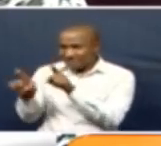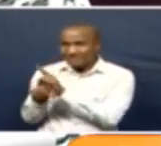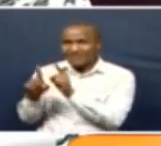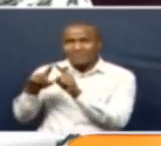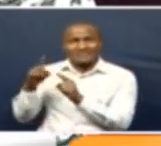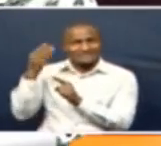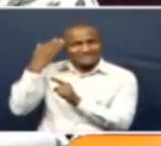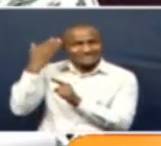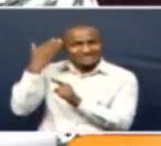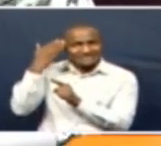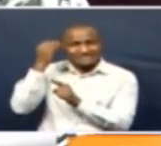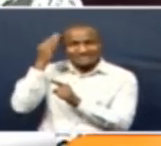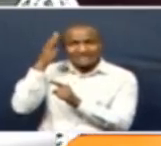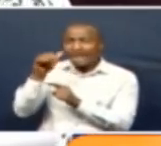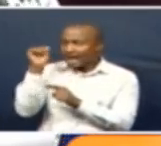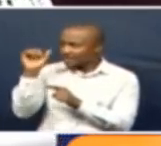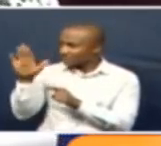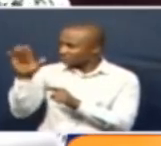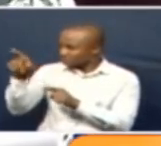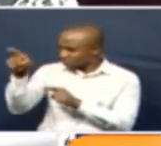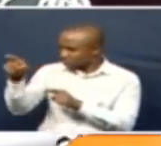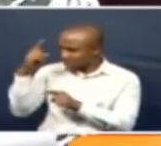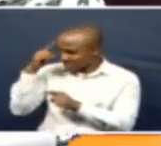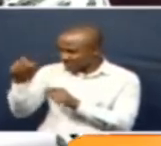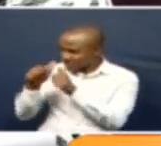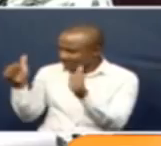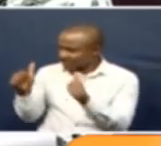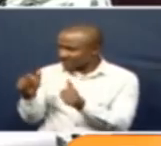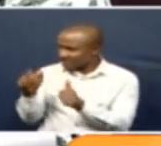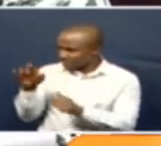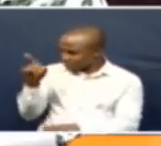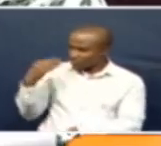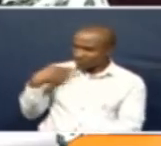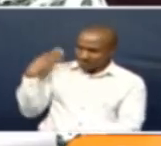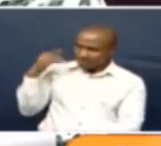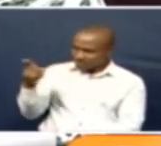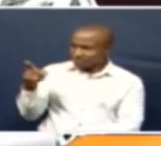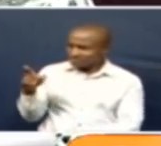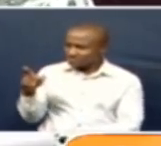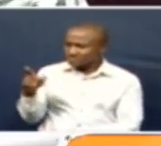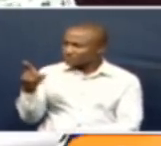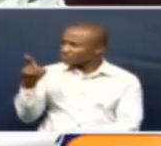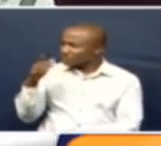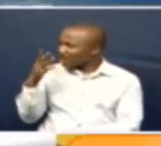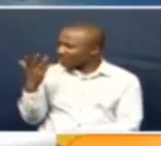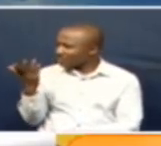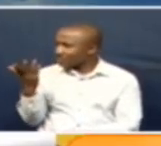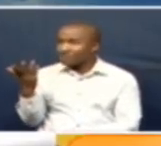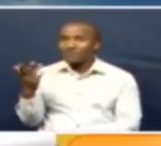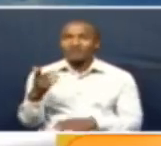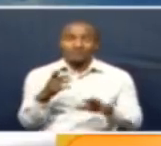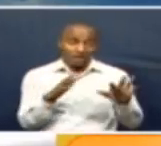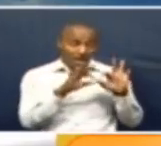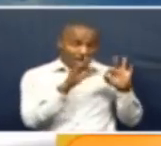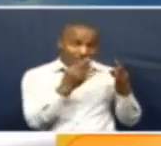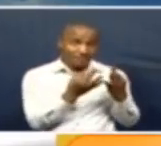bado wale labda wakikuona wanakukumbuka, bado wanakukumbusha ile maisha ulikuwa unaishi. So we unatumia njia gani sana kusahau? Sana sana kama family